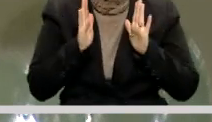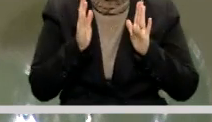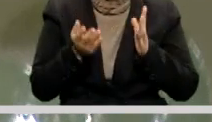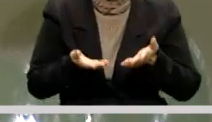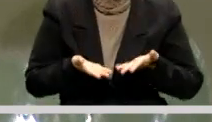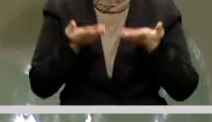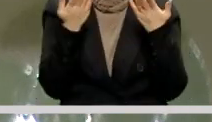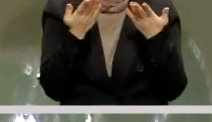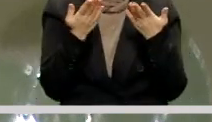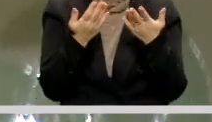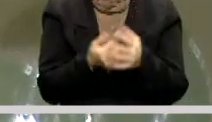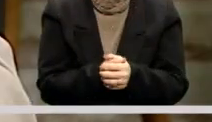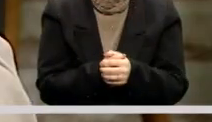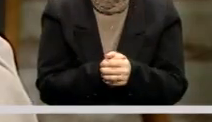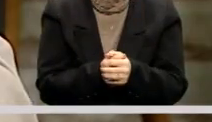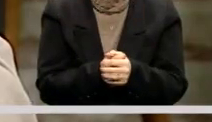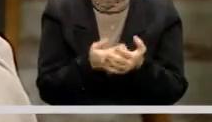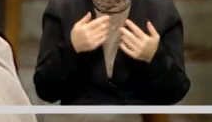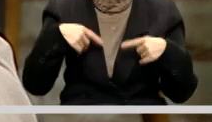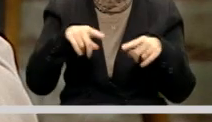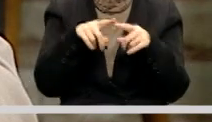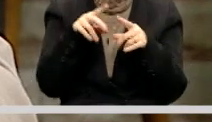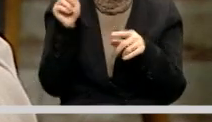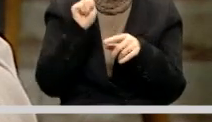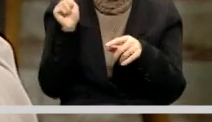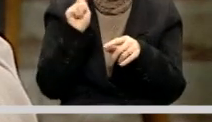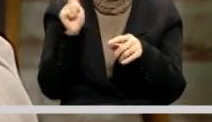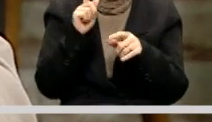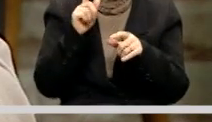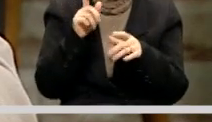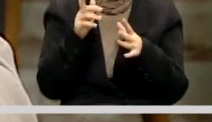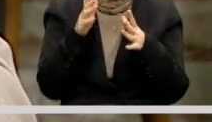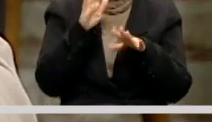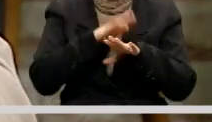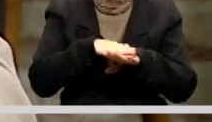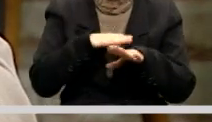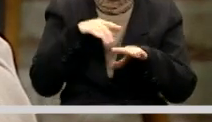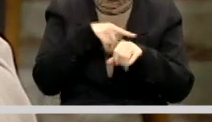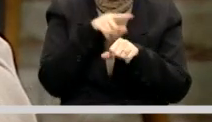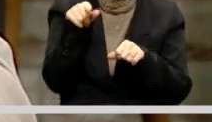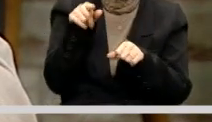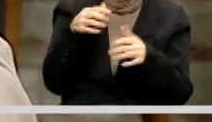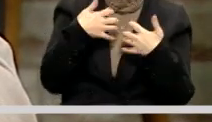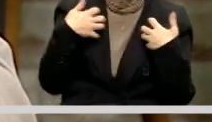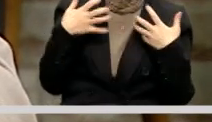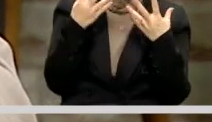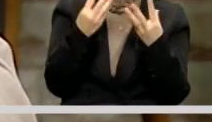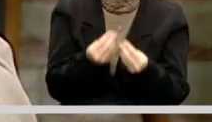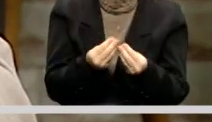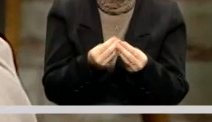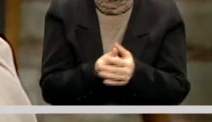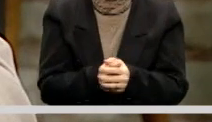ve o saatte direkt uyanırdı. Biz alarm kurduğumuzda birazcık o görevi alarma veriyoruz herhalde. Evet, sanırım onu veriyor olmak da bizi biraz